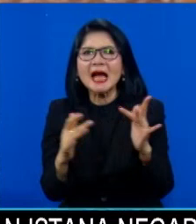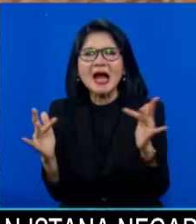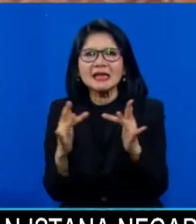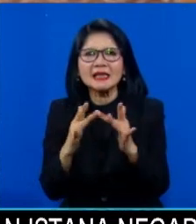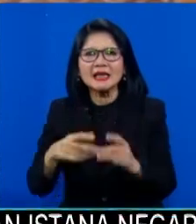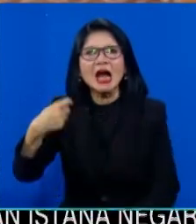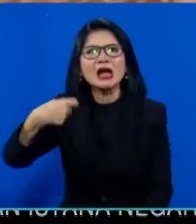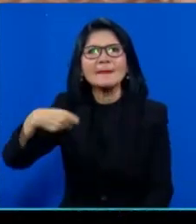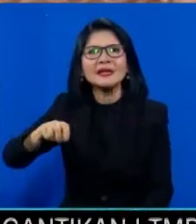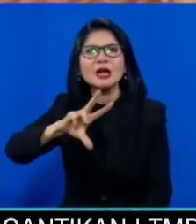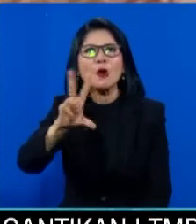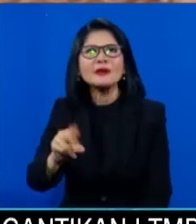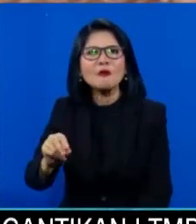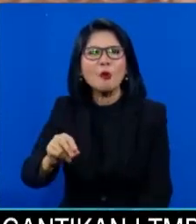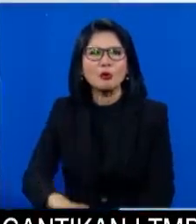Kominfo Johnny G. Plate.